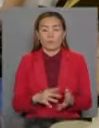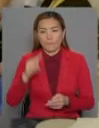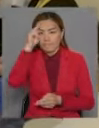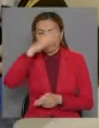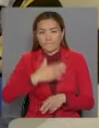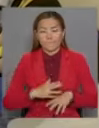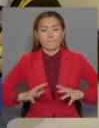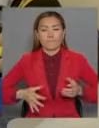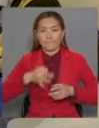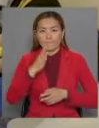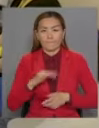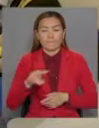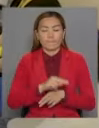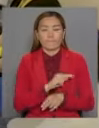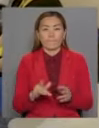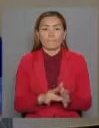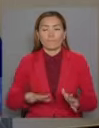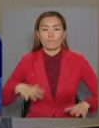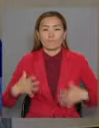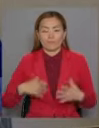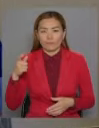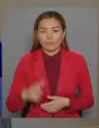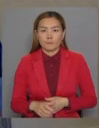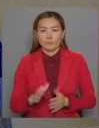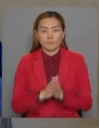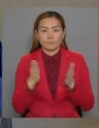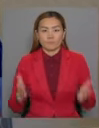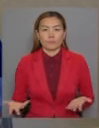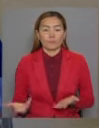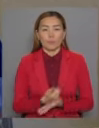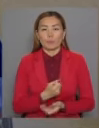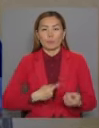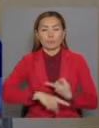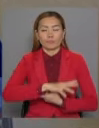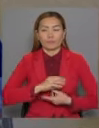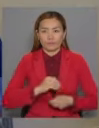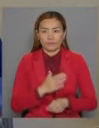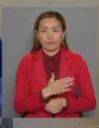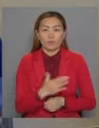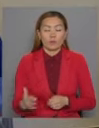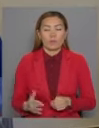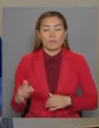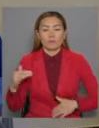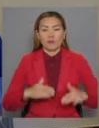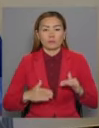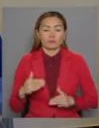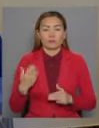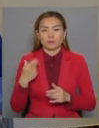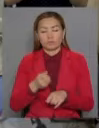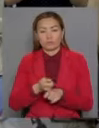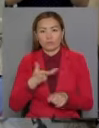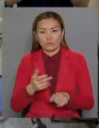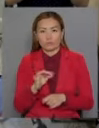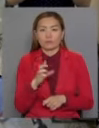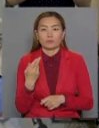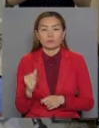алып, халықаралық үлгідегі оңалту бойынша жаттықтырушы сертификаттарын иеленген кәсіби мамандар. Олар бассейнде жүзу, садақ ату,